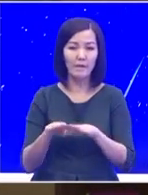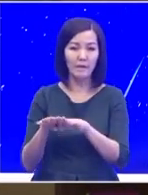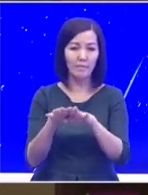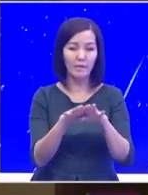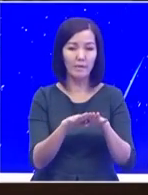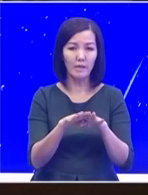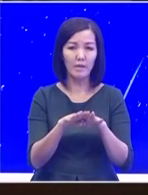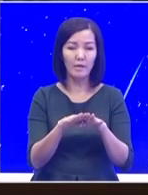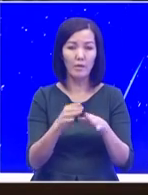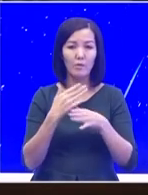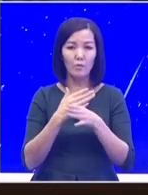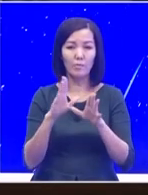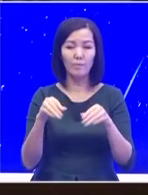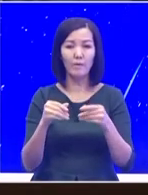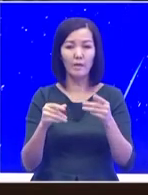қарады.